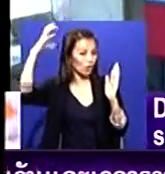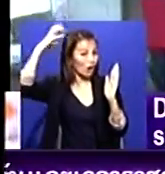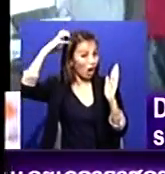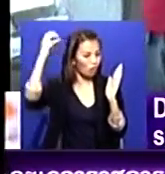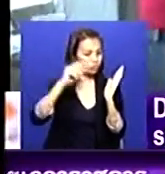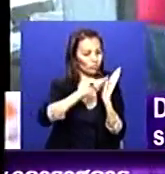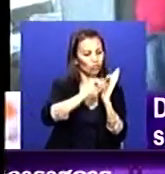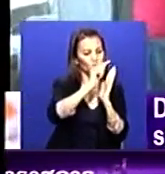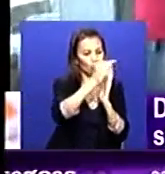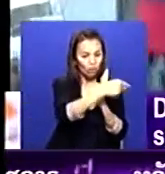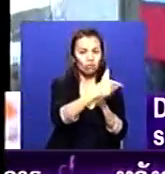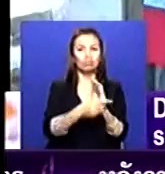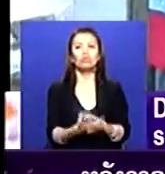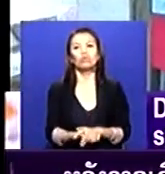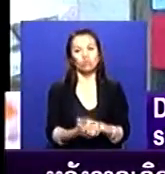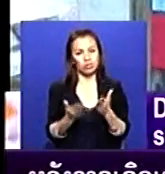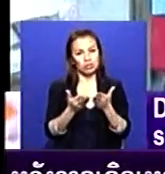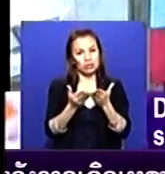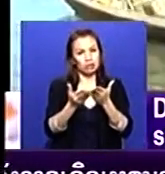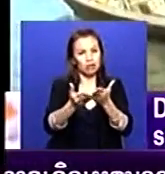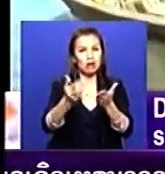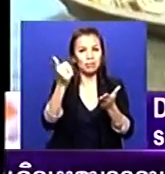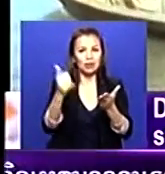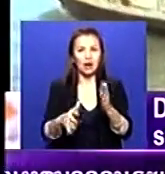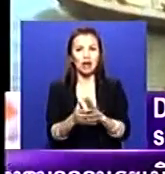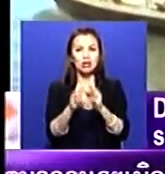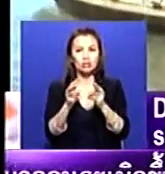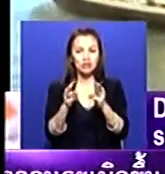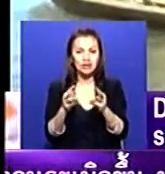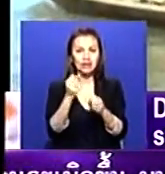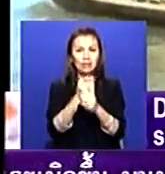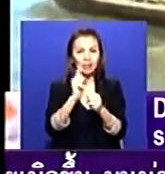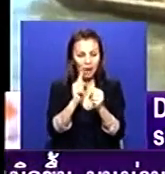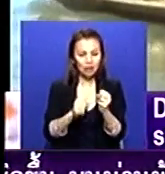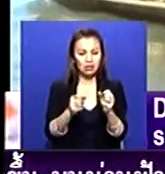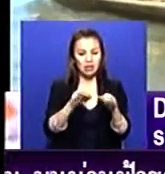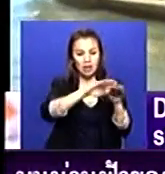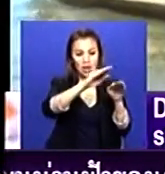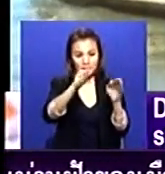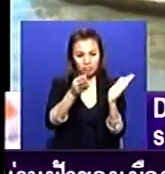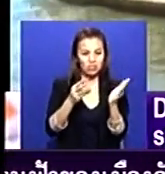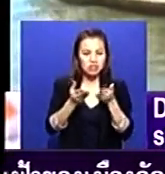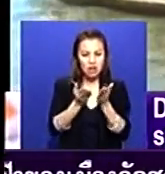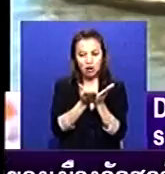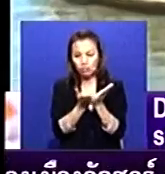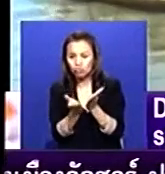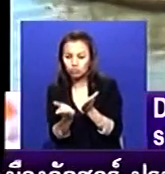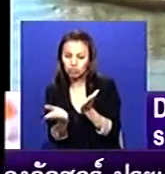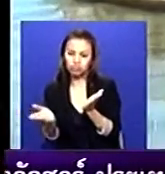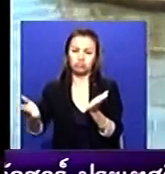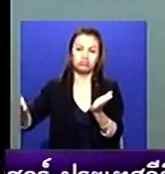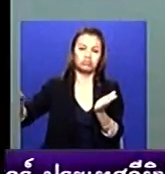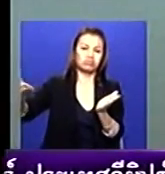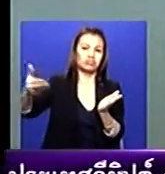แดนไทยลาวอำเภอท่าอุเทนและอำเภอเมืองต้องเดินเรืออ้อมในระยะทางไกลขึ้นขณะเดียวกันเทศบาลตำบลน้ำก่ำ